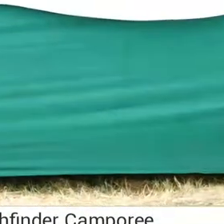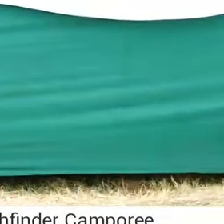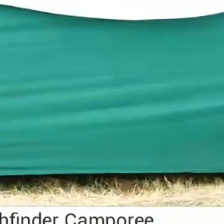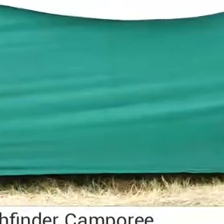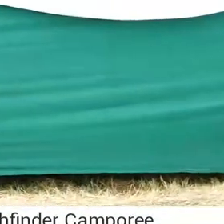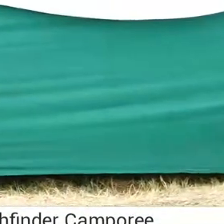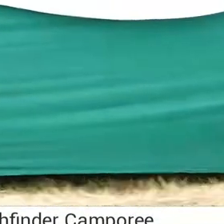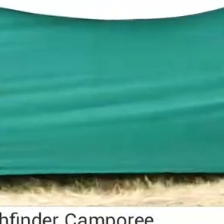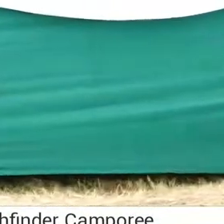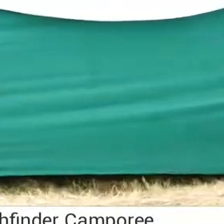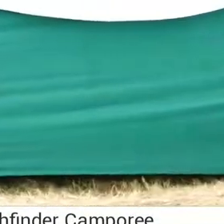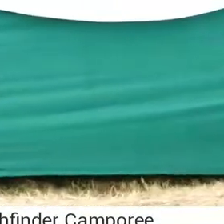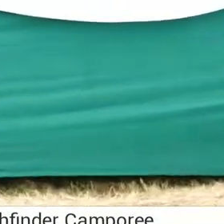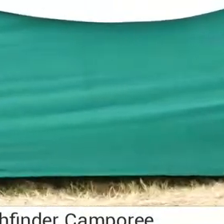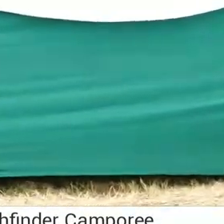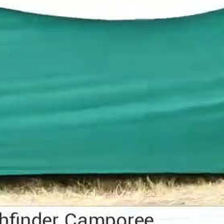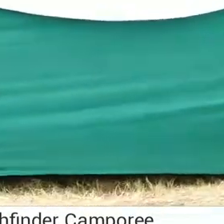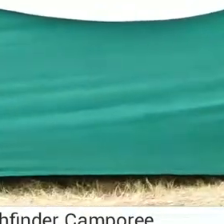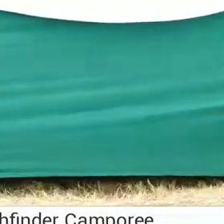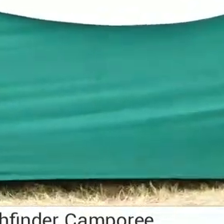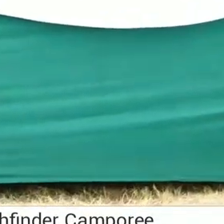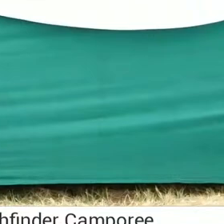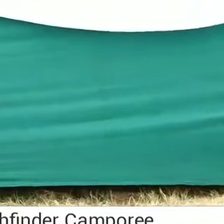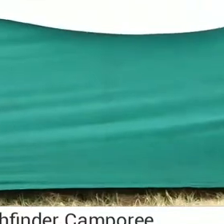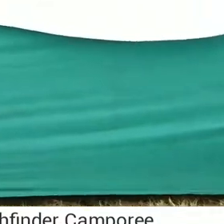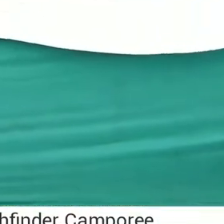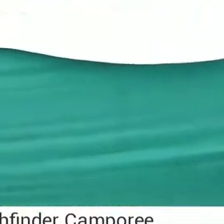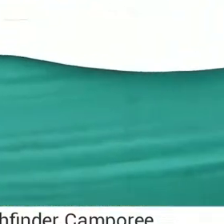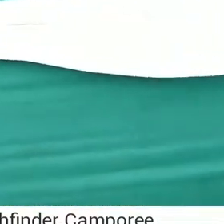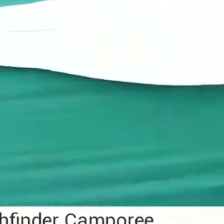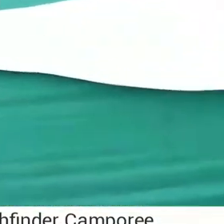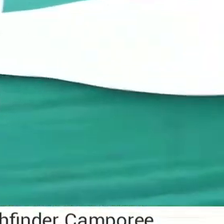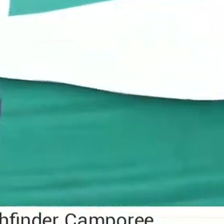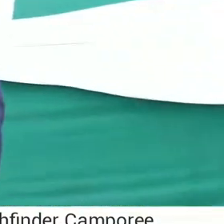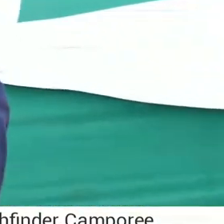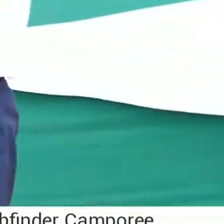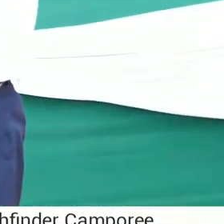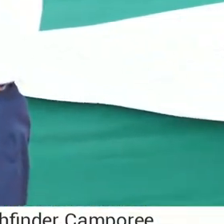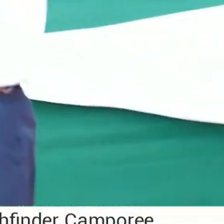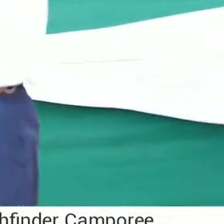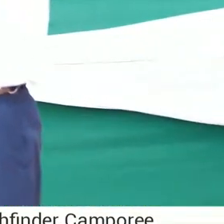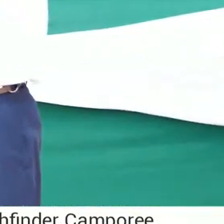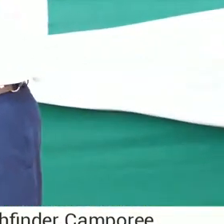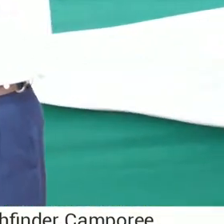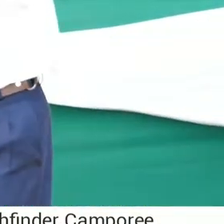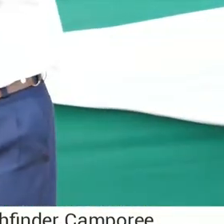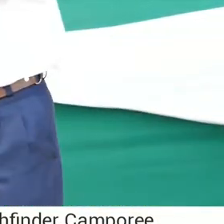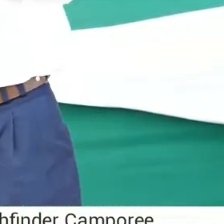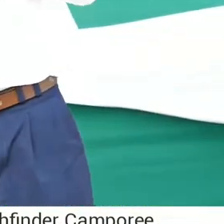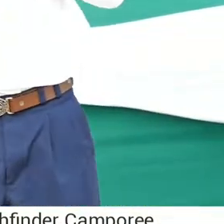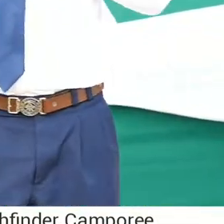mmoja. Beryl alikuwa mtoto wa kipekee na alipendwa na baba yake. Wewe.